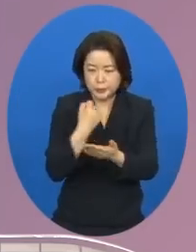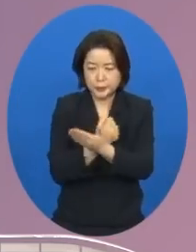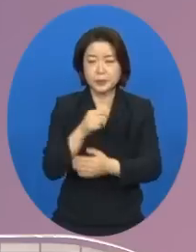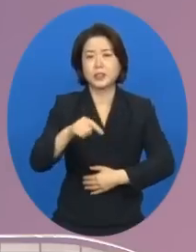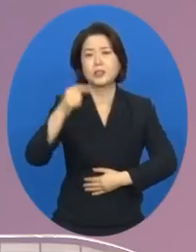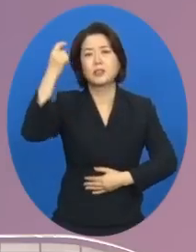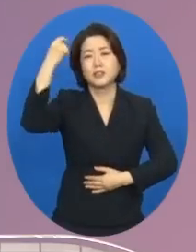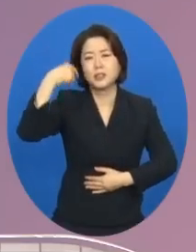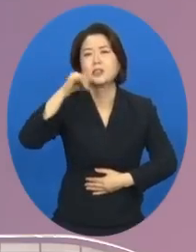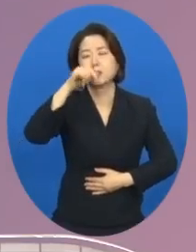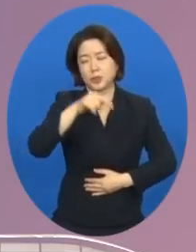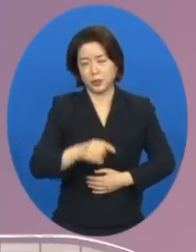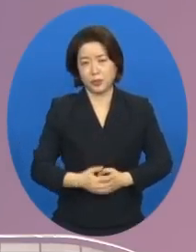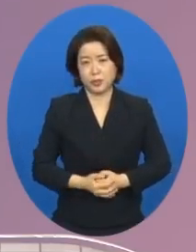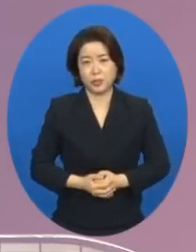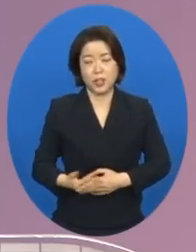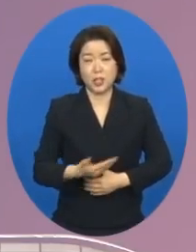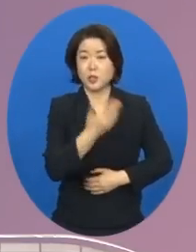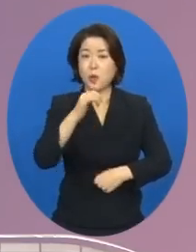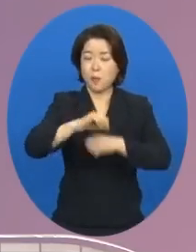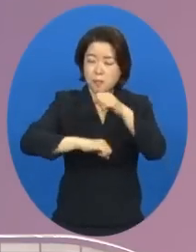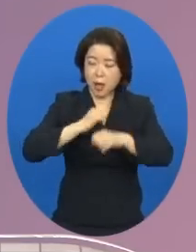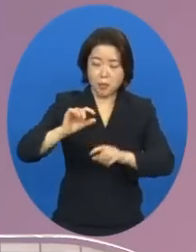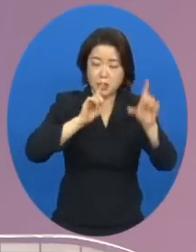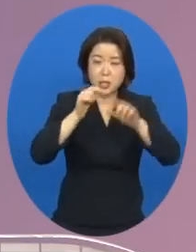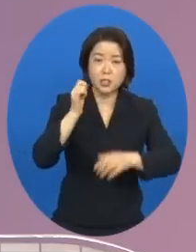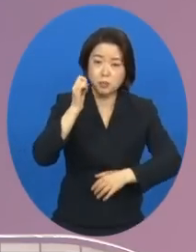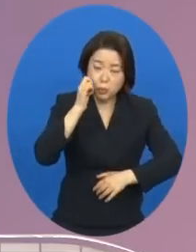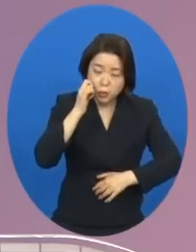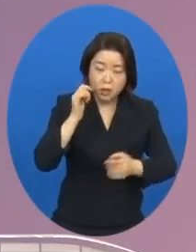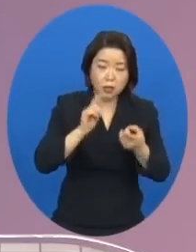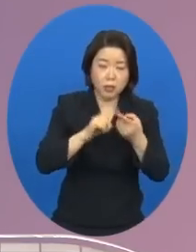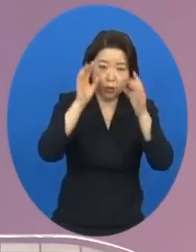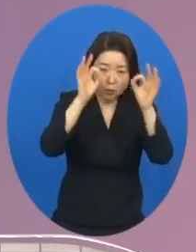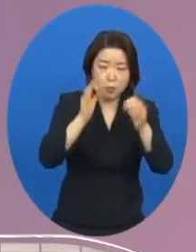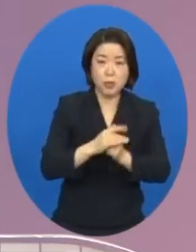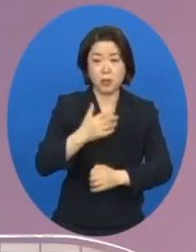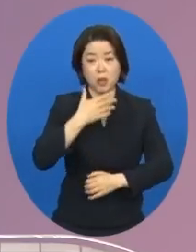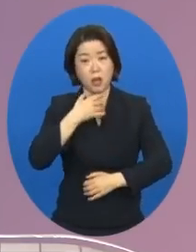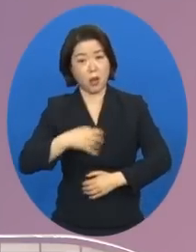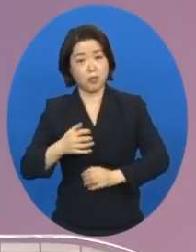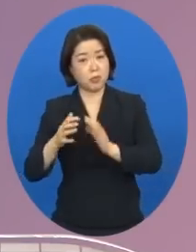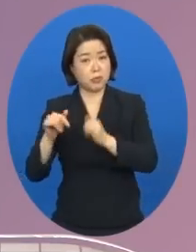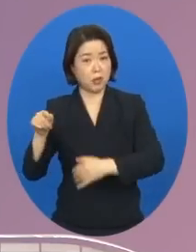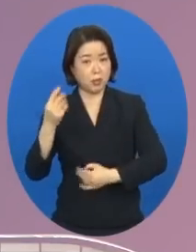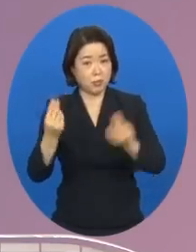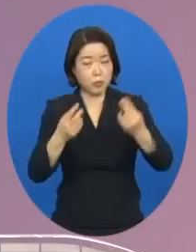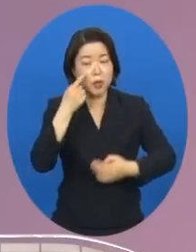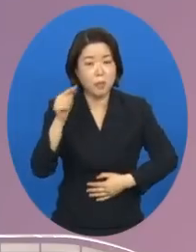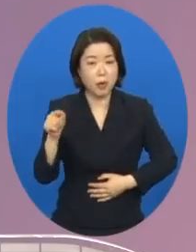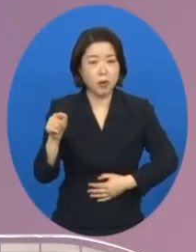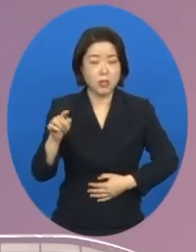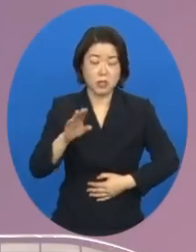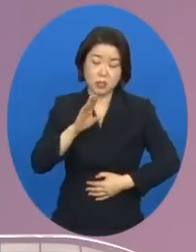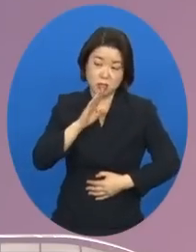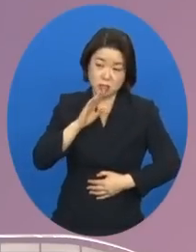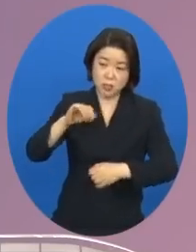것입니다. 여러분, 마음대로 살지 못한 것으로 따지면 아브라함 같은 사람이 또 있겠습니까?